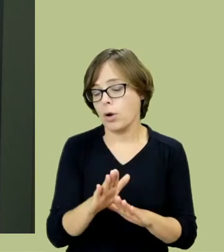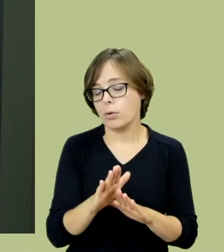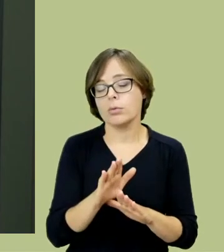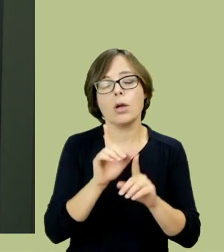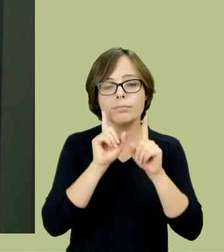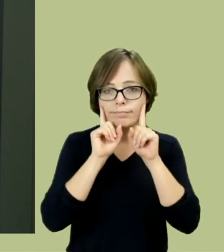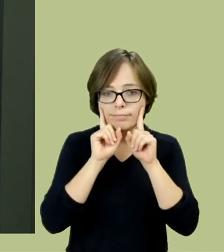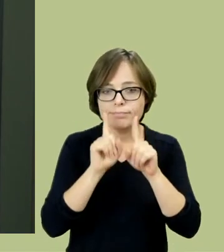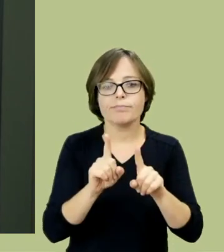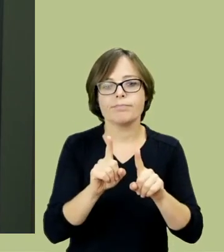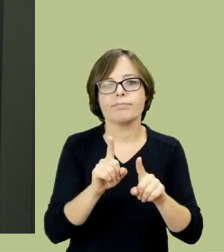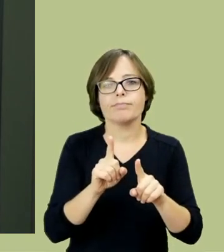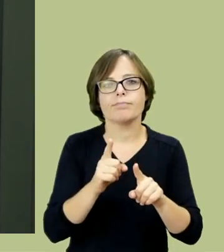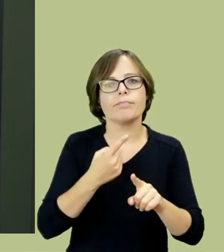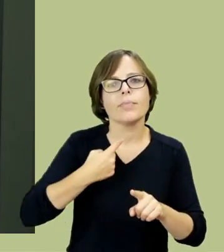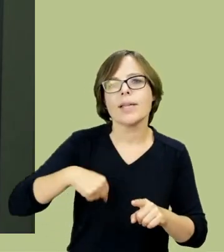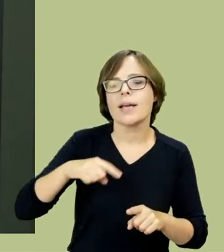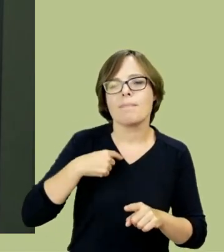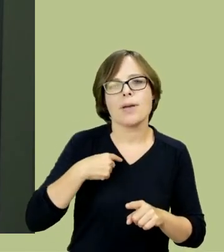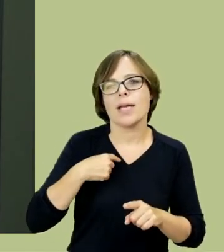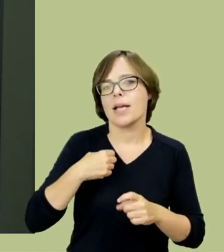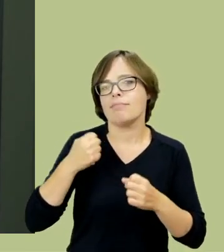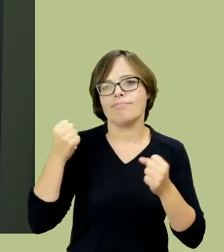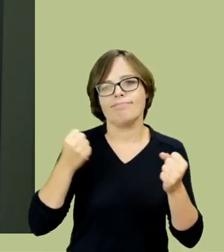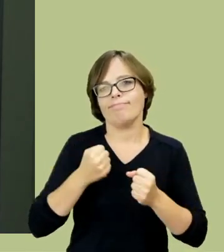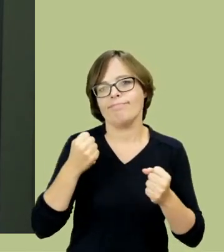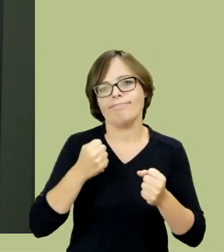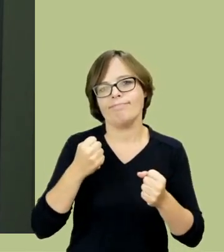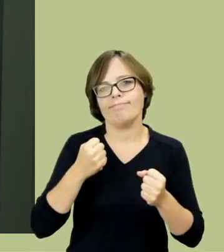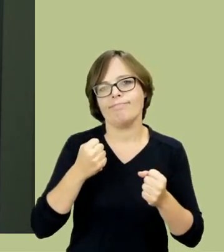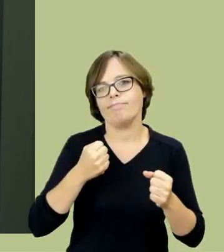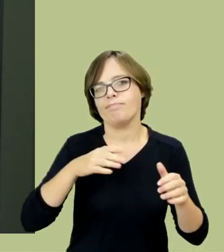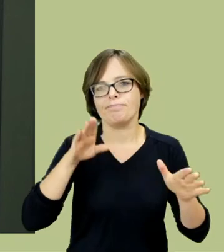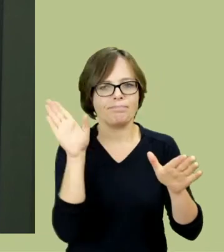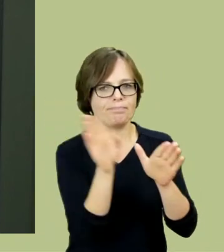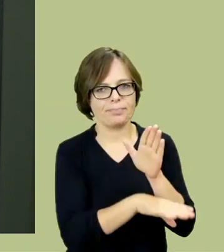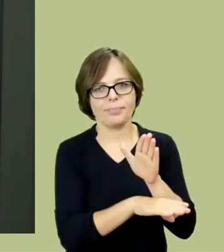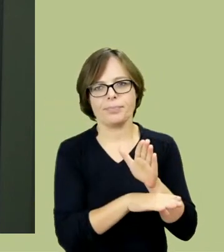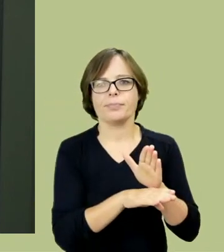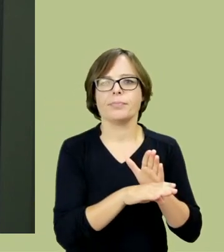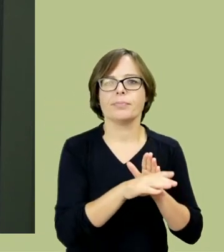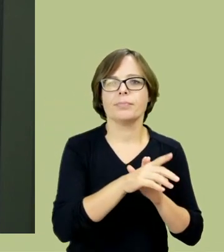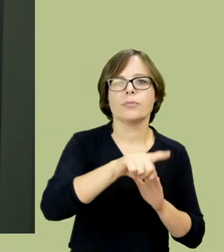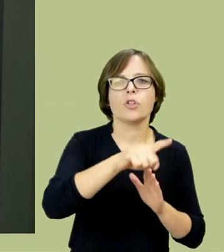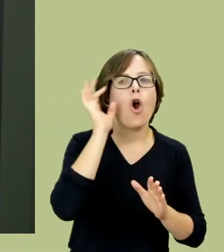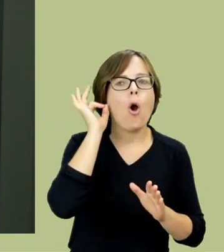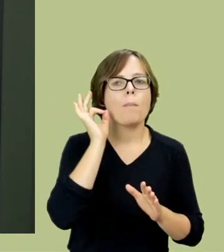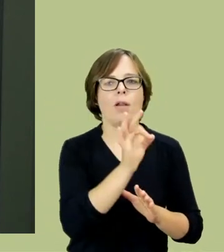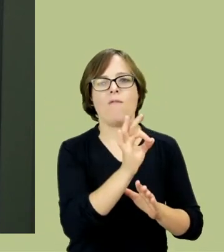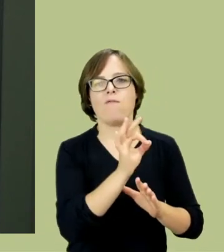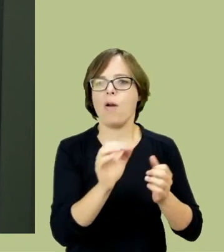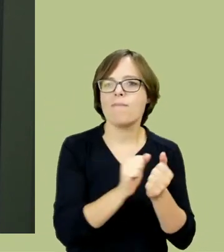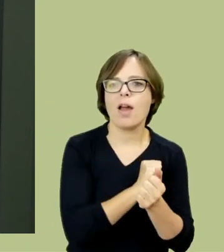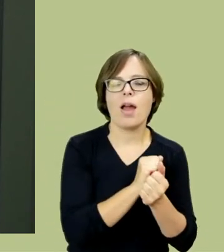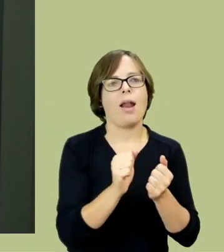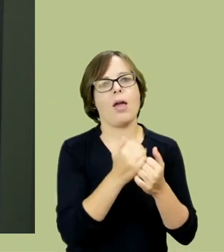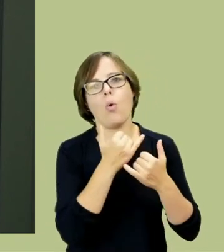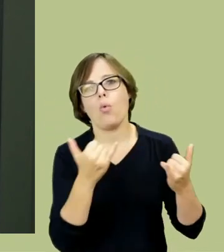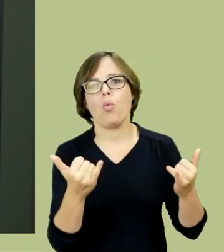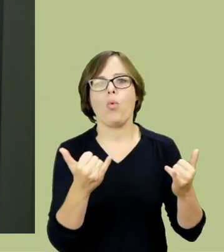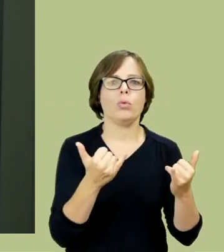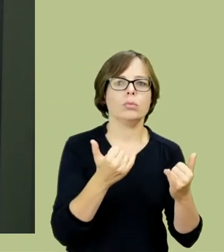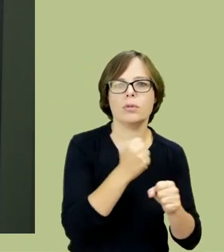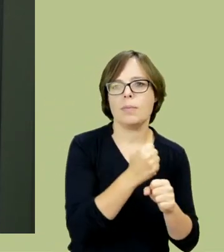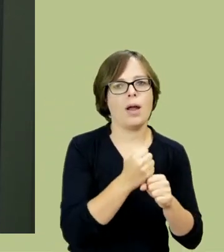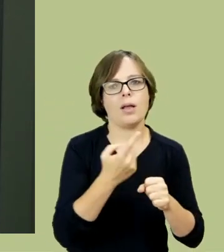ogromnie żeśmy puścili w niepamięć czyn i dzieło kobiet polskich, a Aleksandra jest o tyle też symbolem